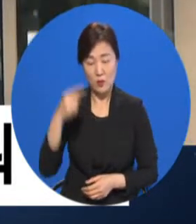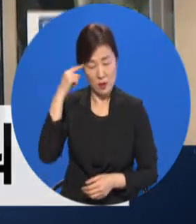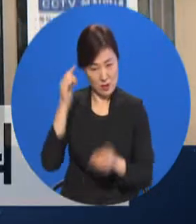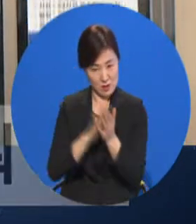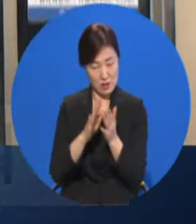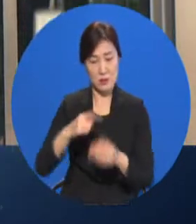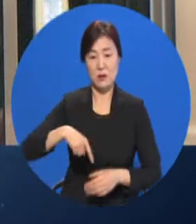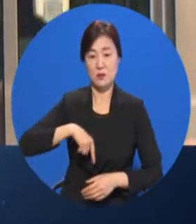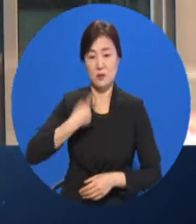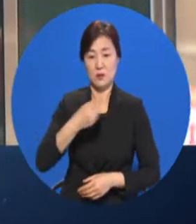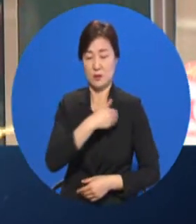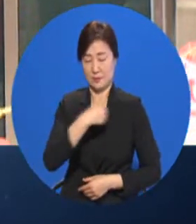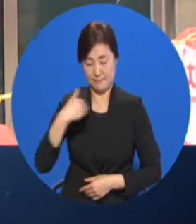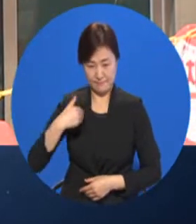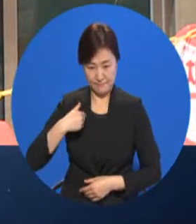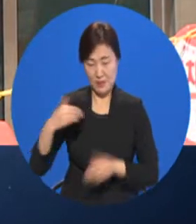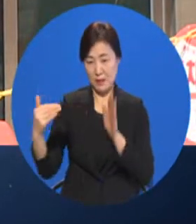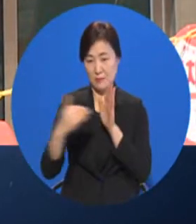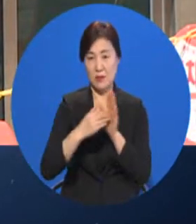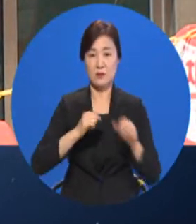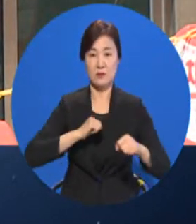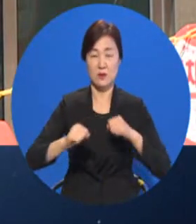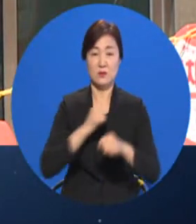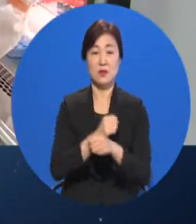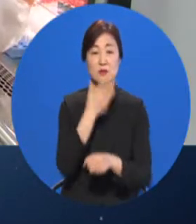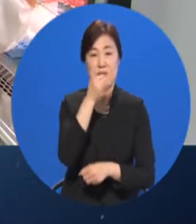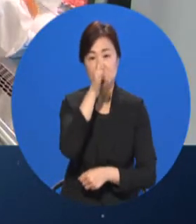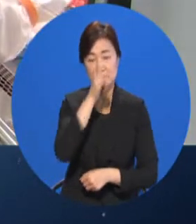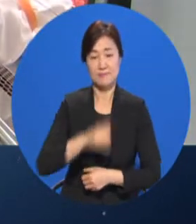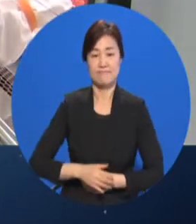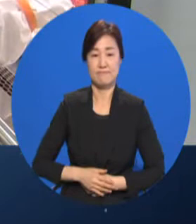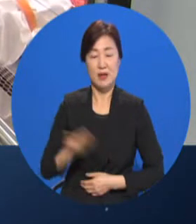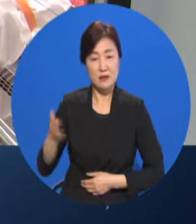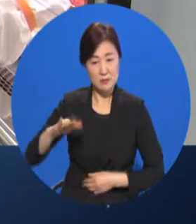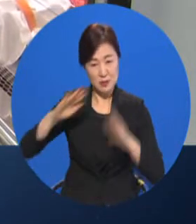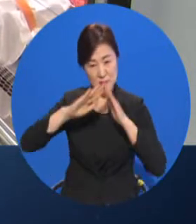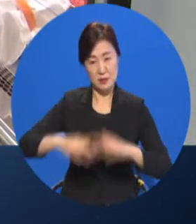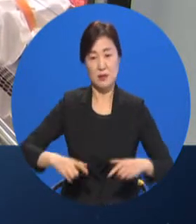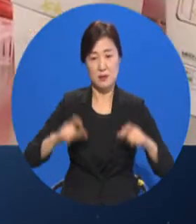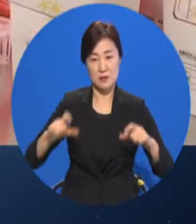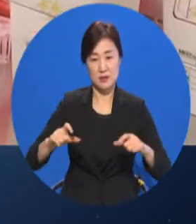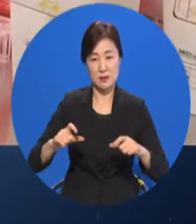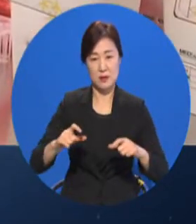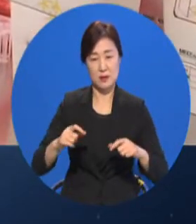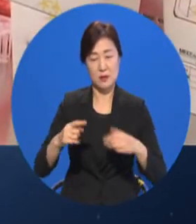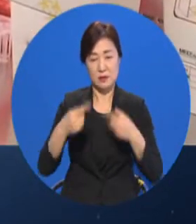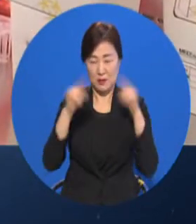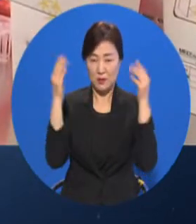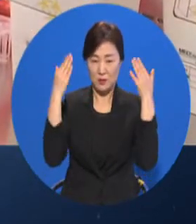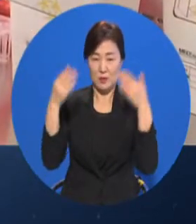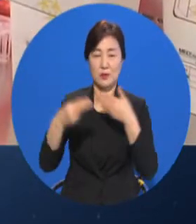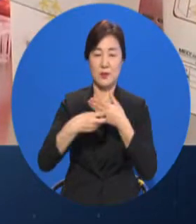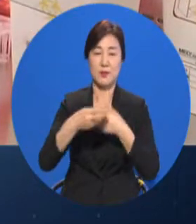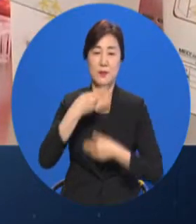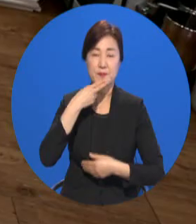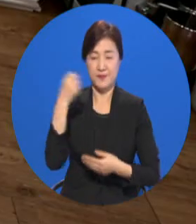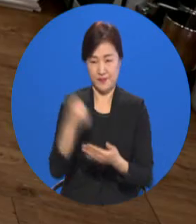우리가 퀄리티 높은 예방 활동을 할 수 있는데 우리 전라남도가 그런 부분은 조금 현재는